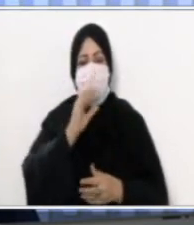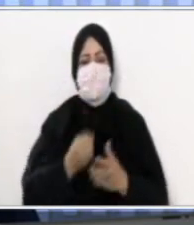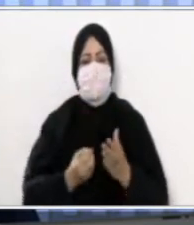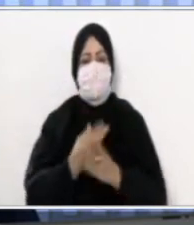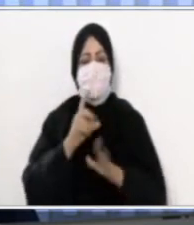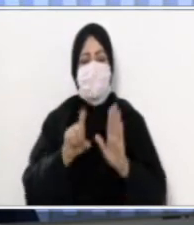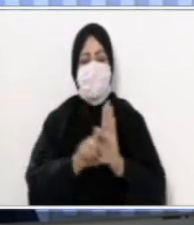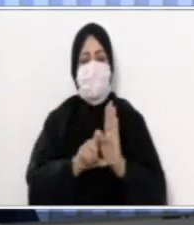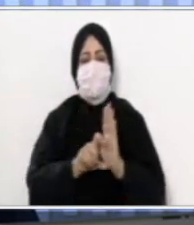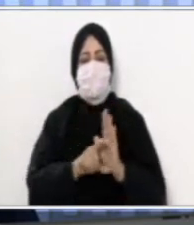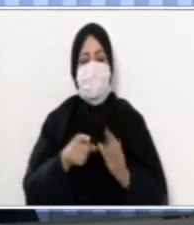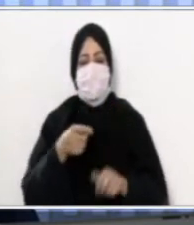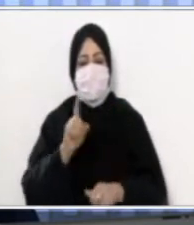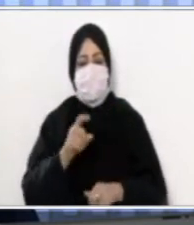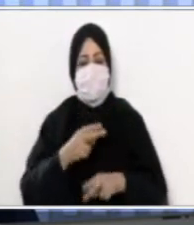قروض،